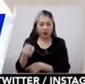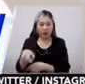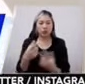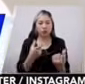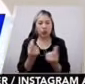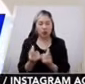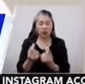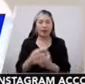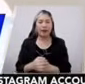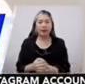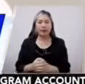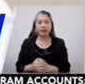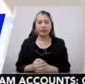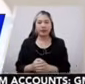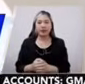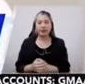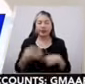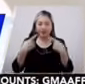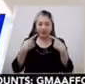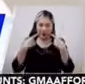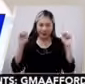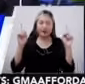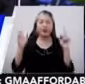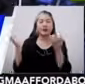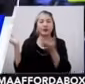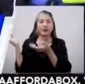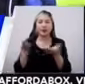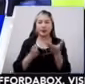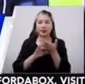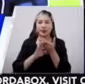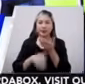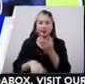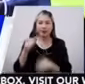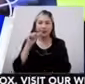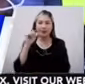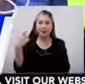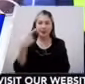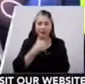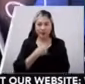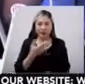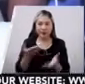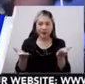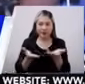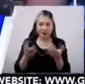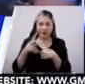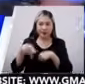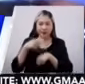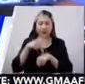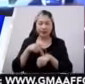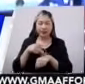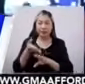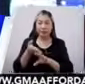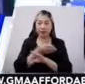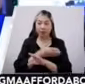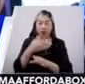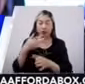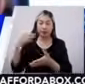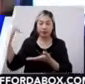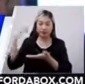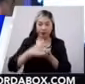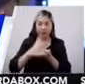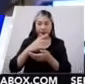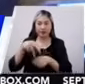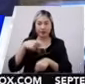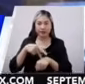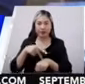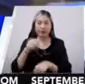namin si Alice Guo sa Pilipinas. Pero bago pa man lumapag pabalik ng Pilipinas, naghayag daw ng sumbong si Alice Guo